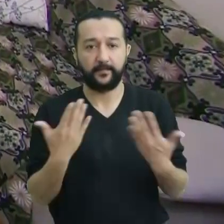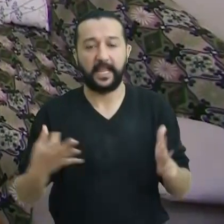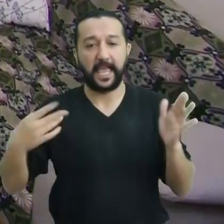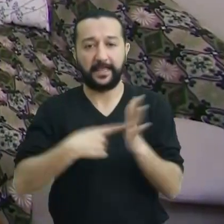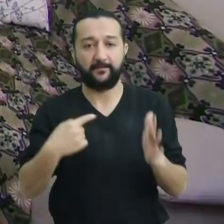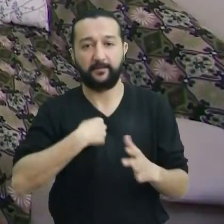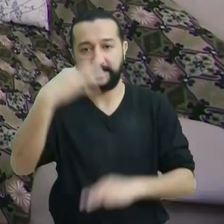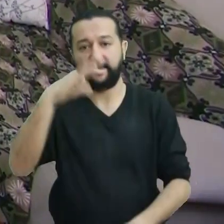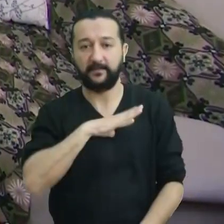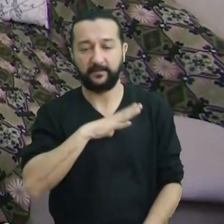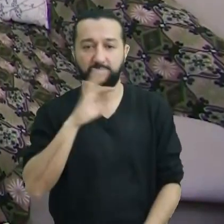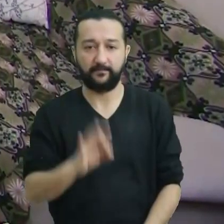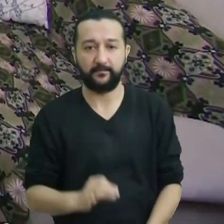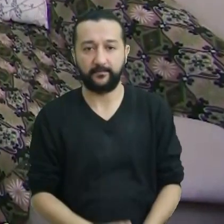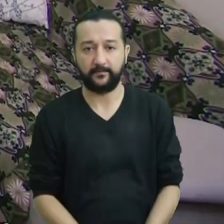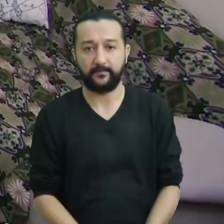Hedefte ben varım.